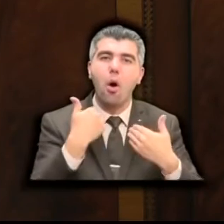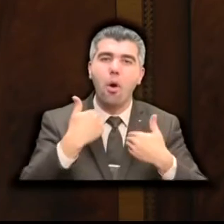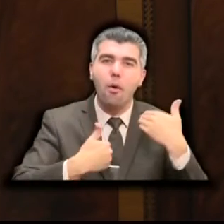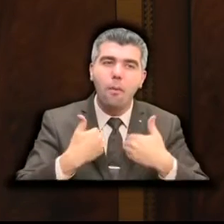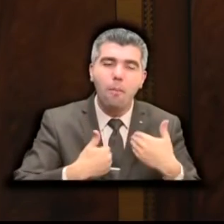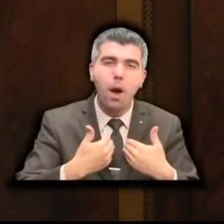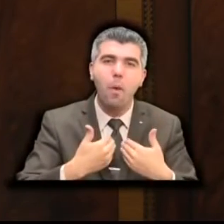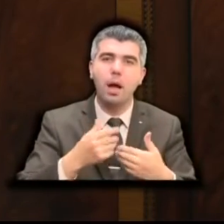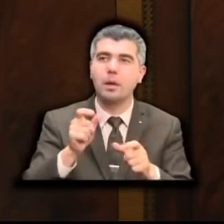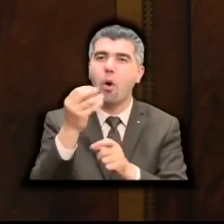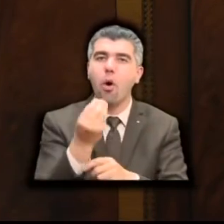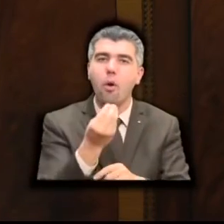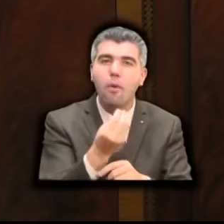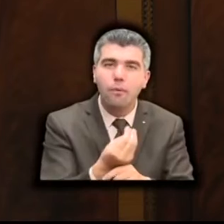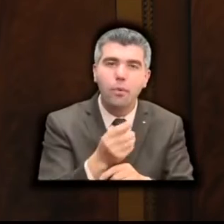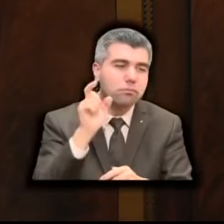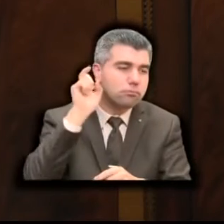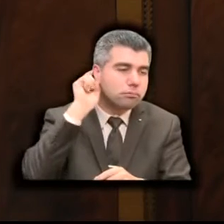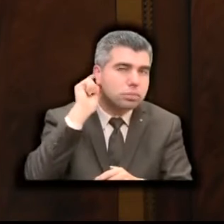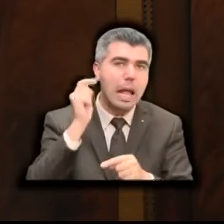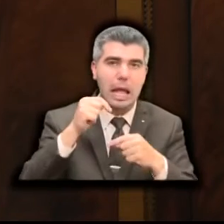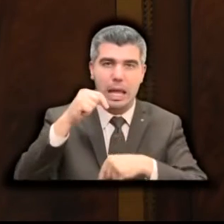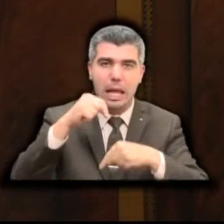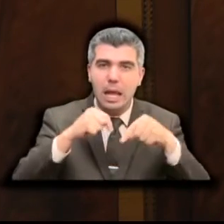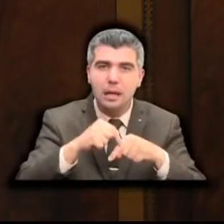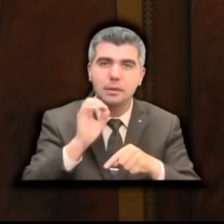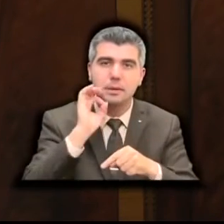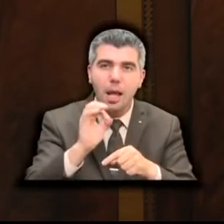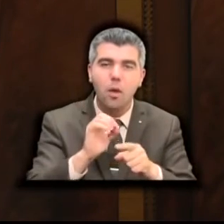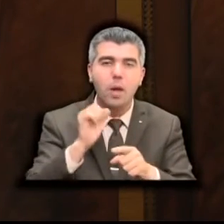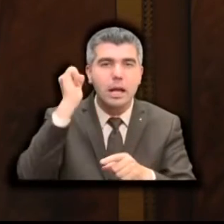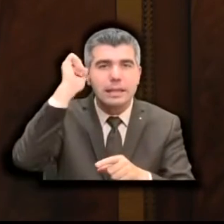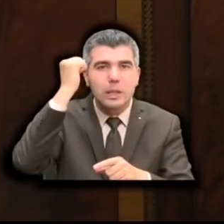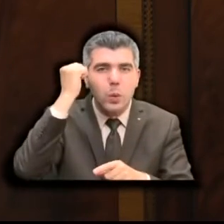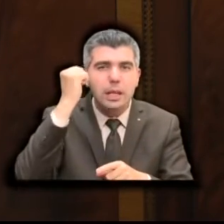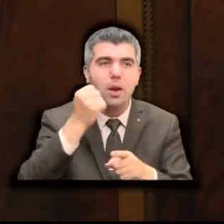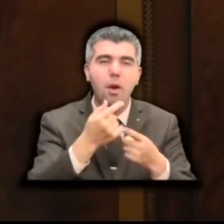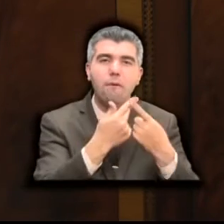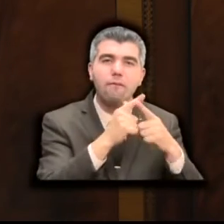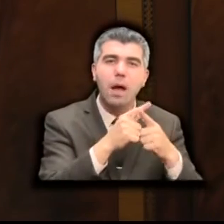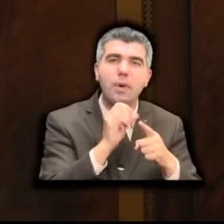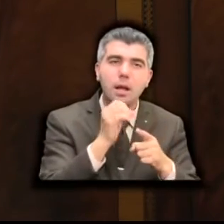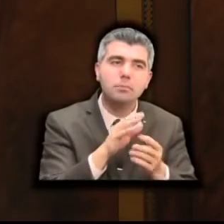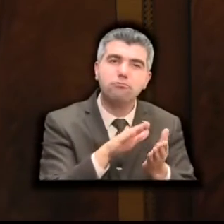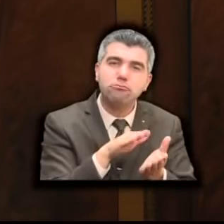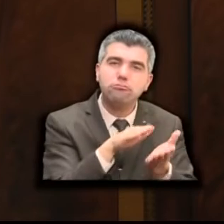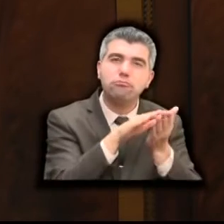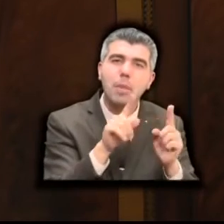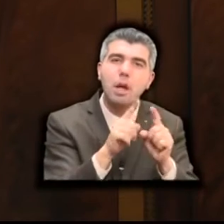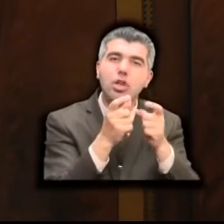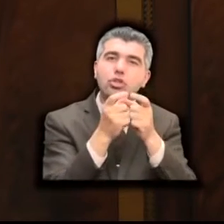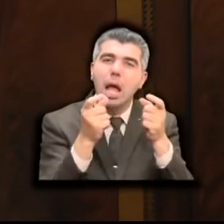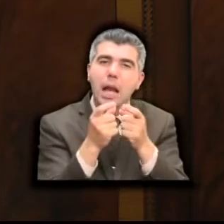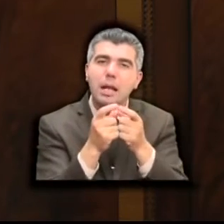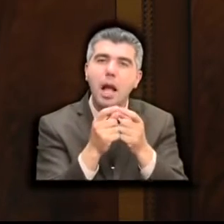التقنية والأجهزة الخاصة وبتشجيع الاندماج المهني والأنشطة المديرية للدخل مع مساهمة في إحداث وتسيير مراكز